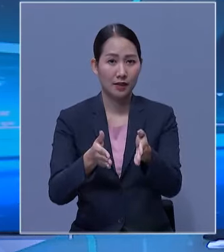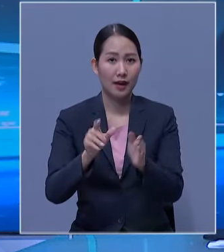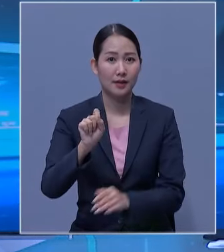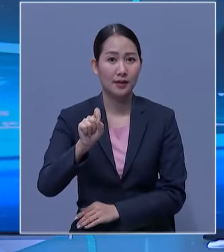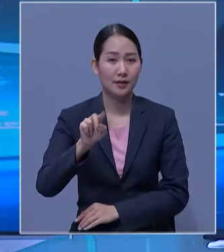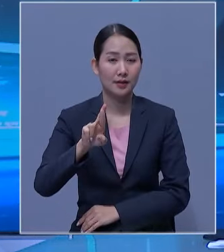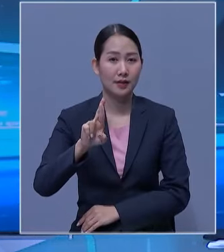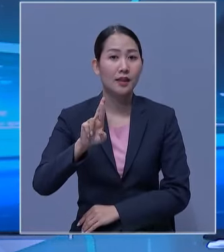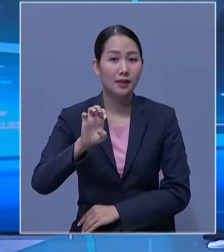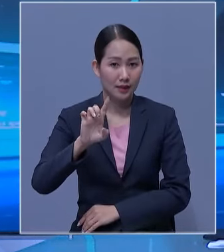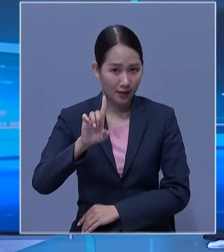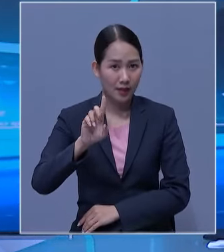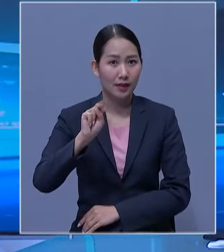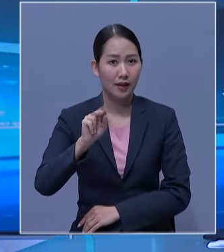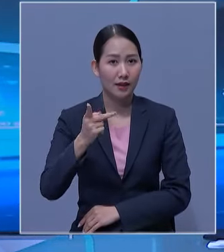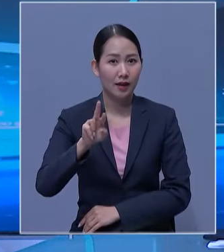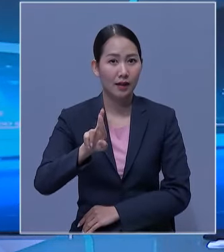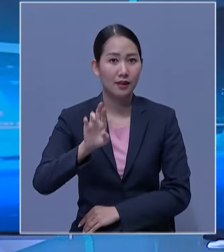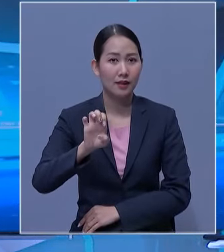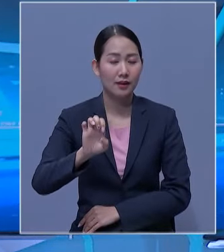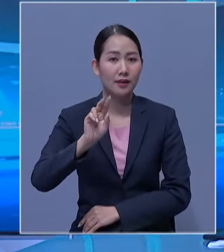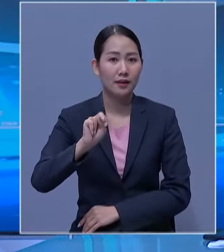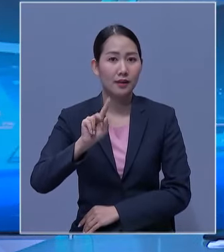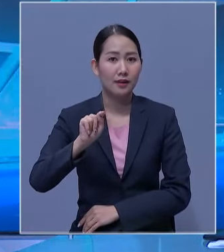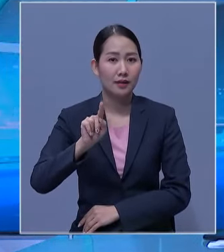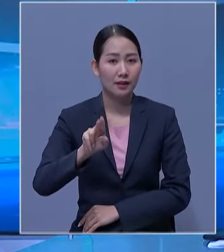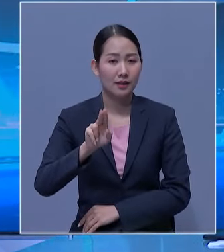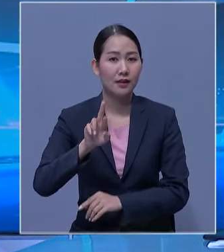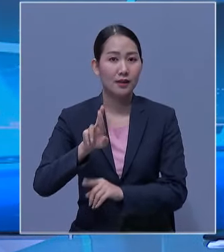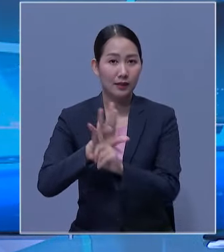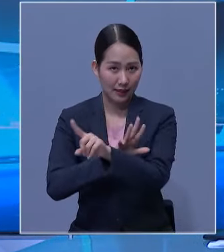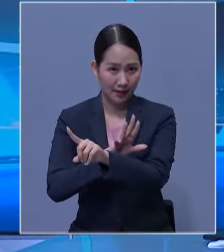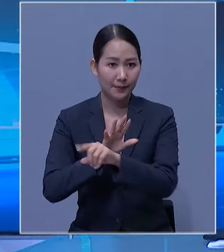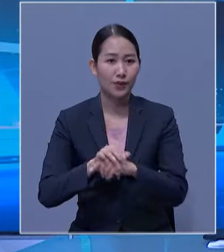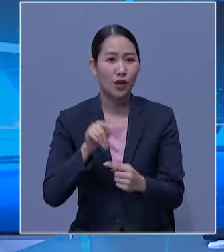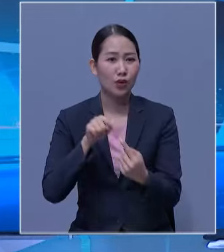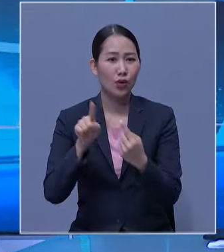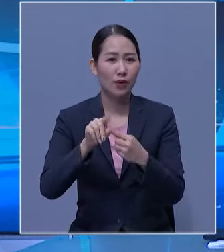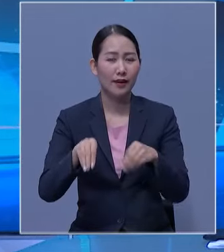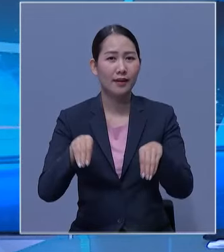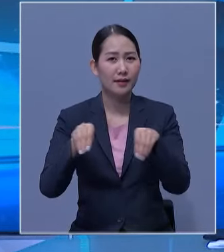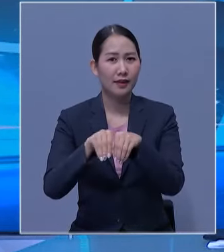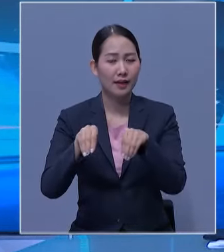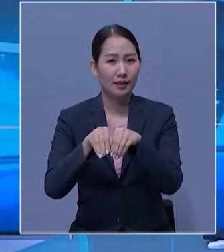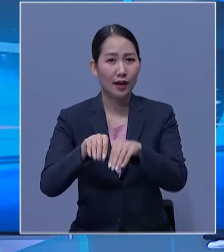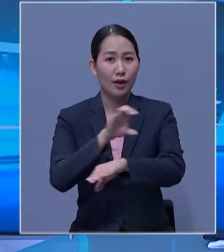้ันถึงขั้น